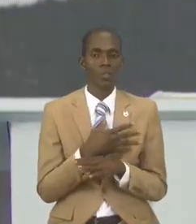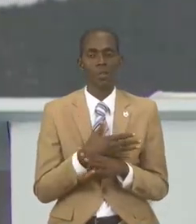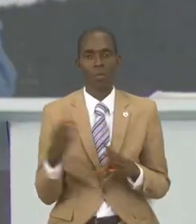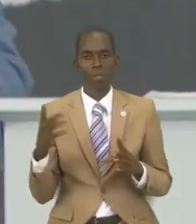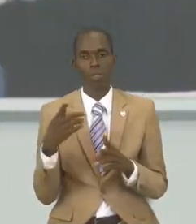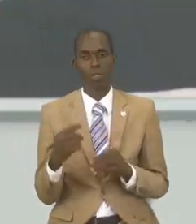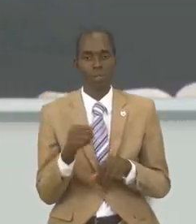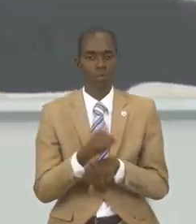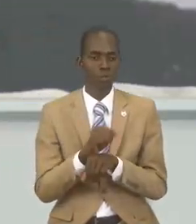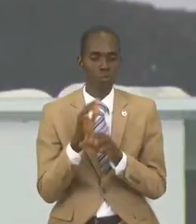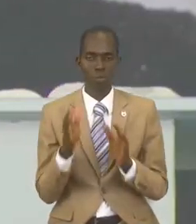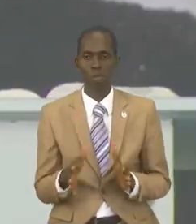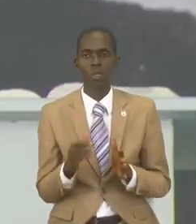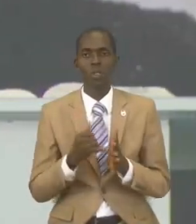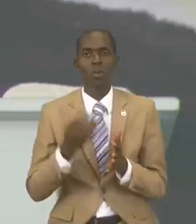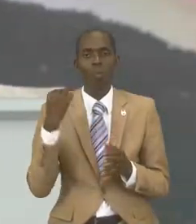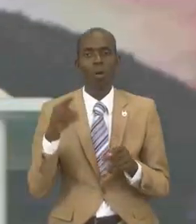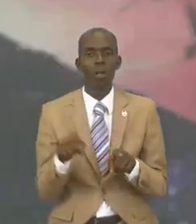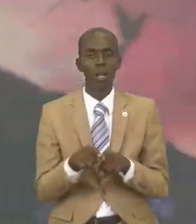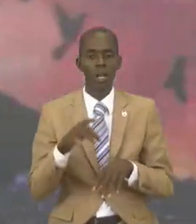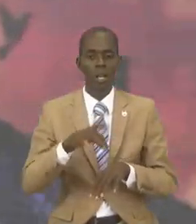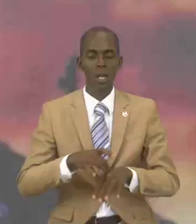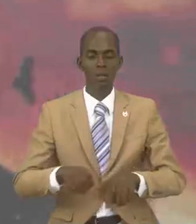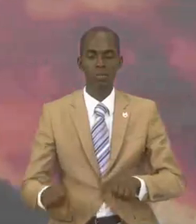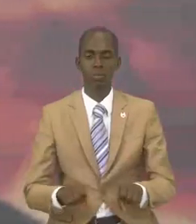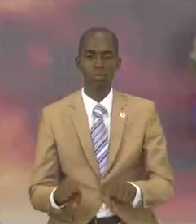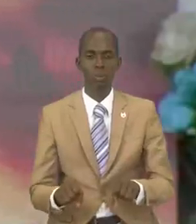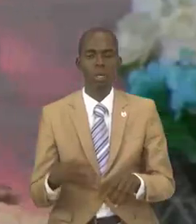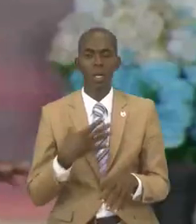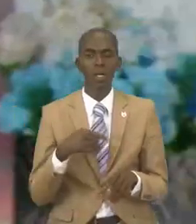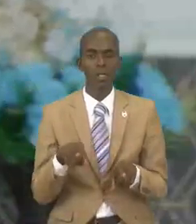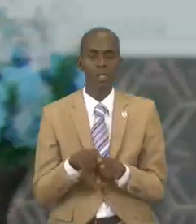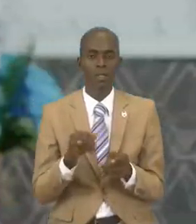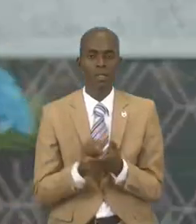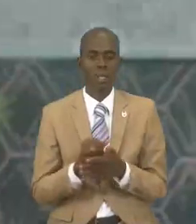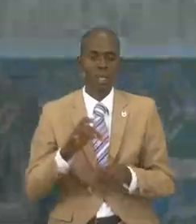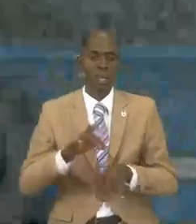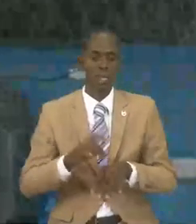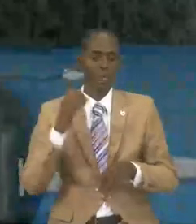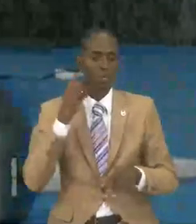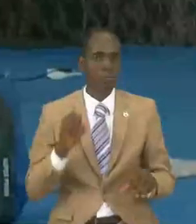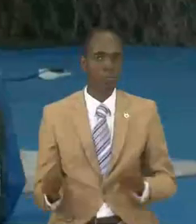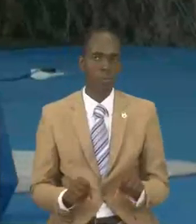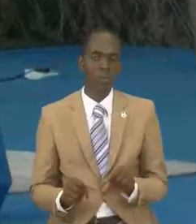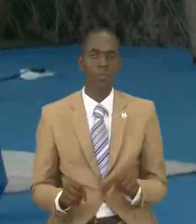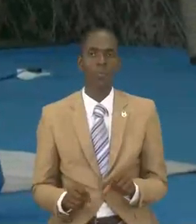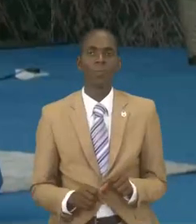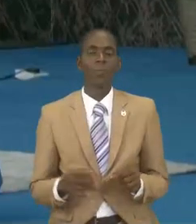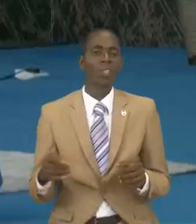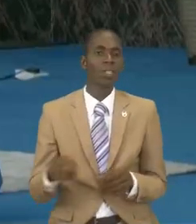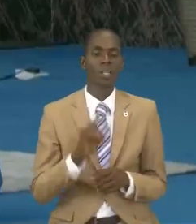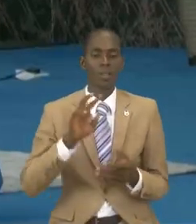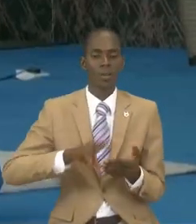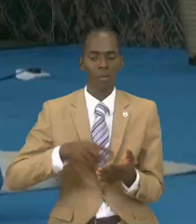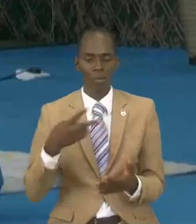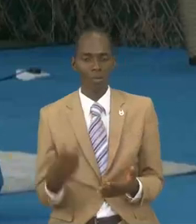ôté la pierre. C'est comme un tremblement de terre. Et dans le